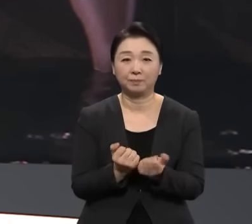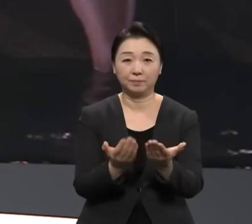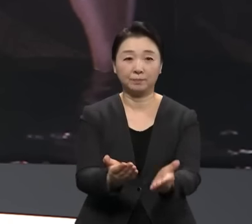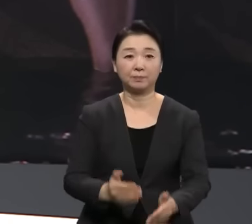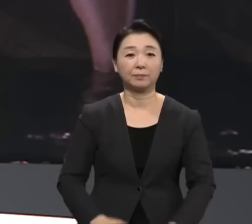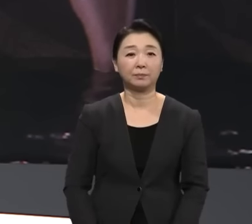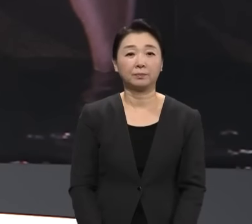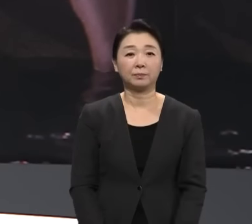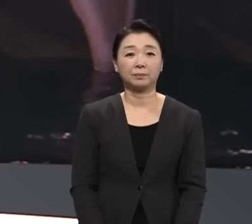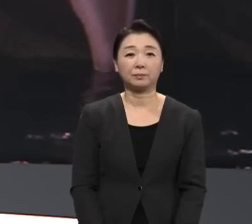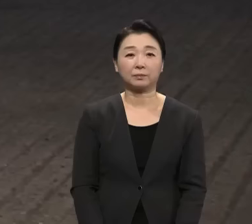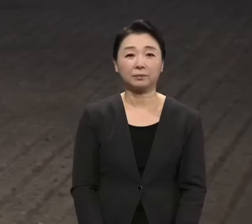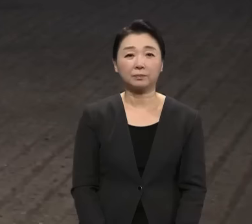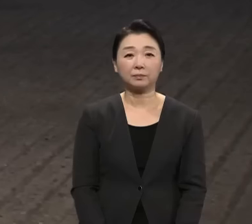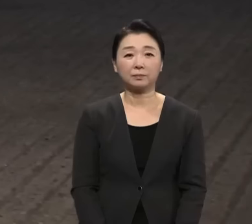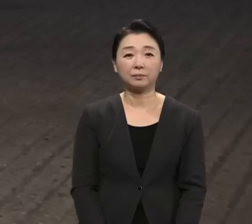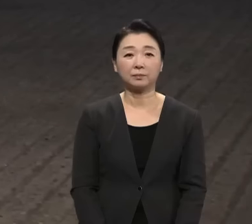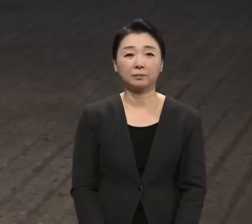보도합니다.